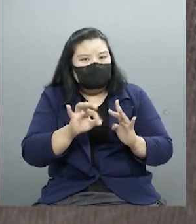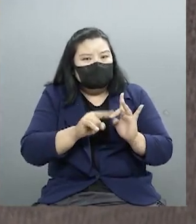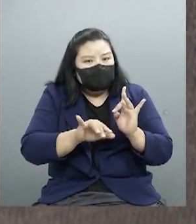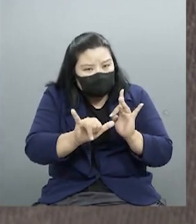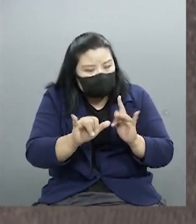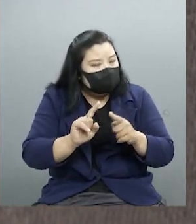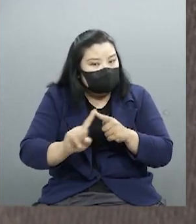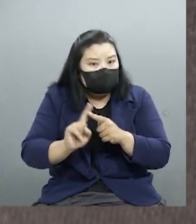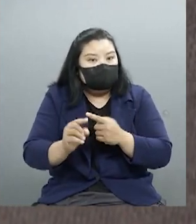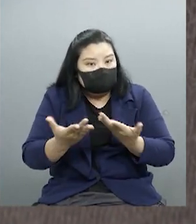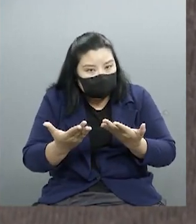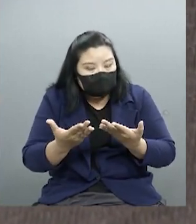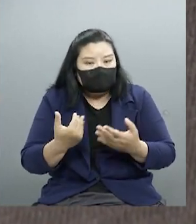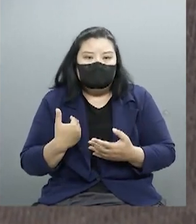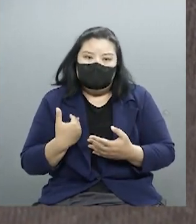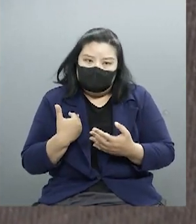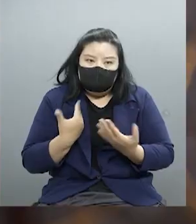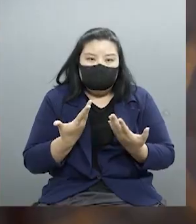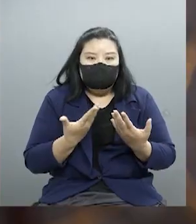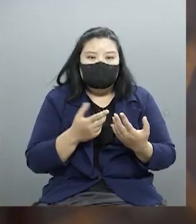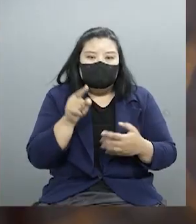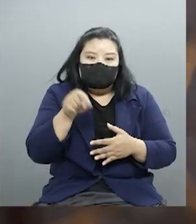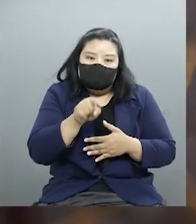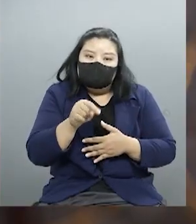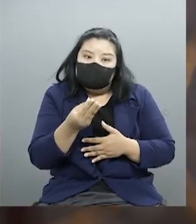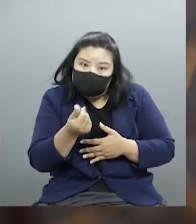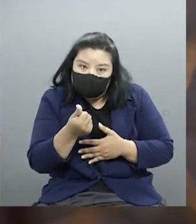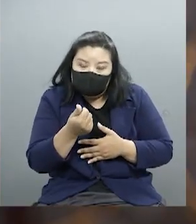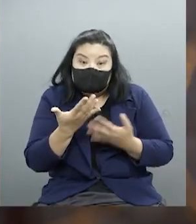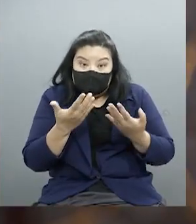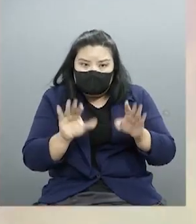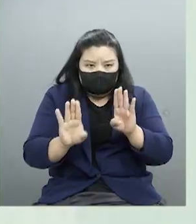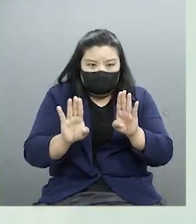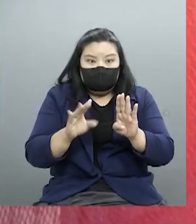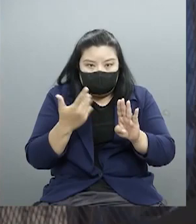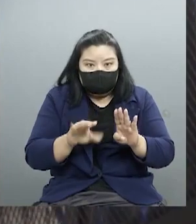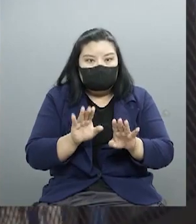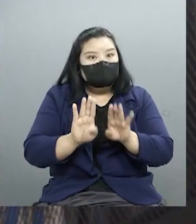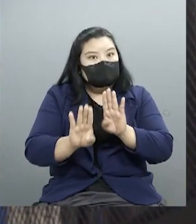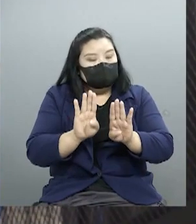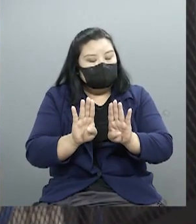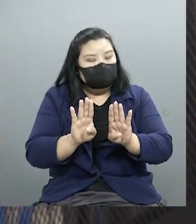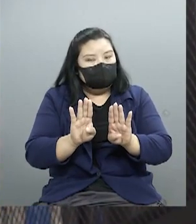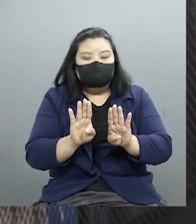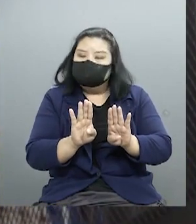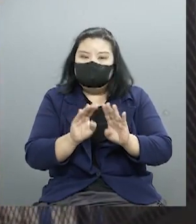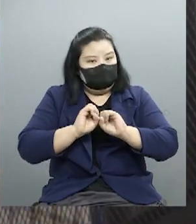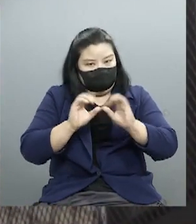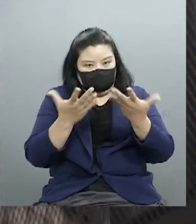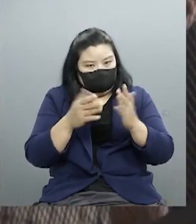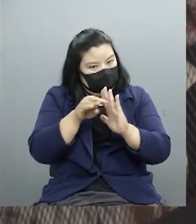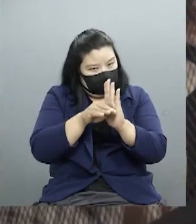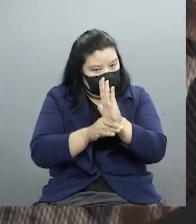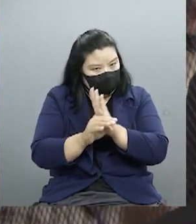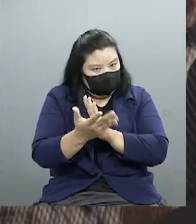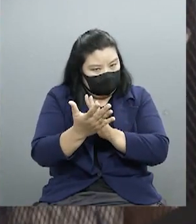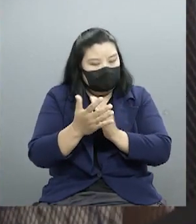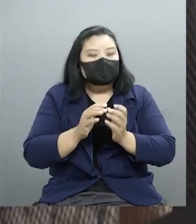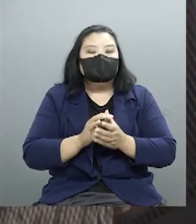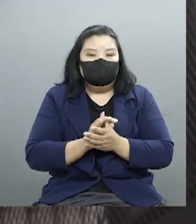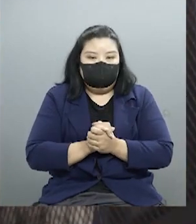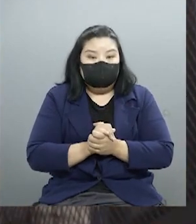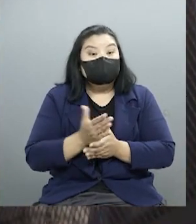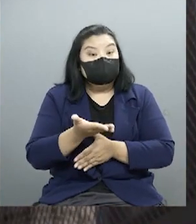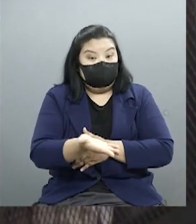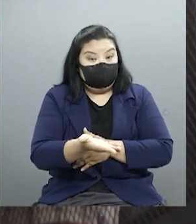ต้องรู้ว่ามันคือเส้นใยอะไรและผสมกันในสัดส่วนเท่าไหร่ถึงจะมาเปรียบเทียบ เพิ่มน้ำหนักเป็น5กิโลกรัมซึ่งในรอบนี้นะครับผ้าแช